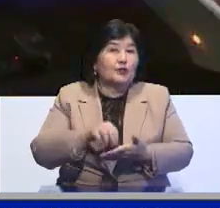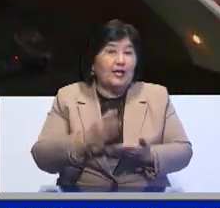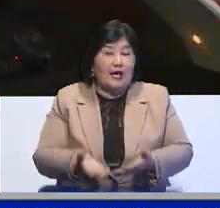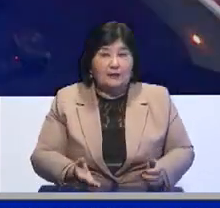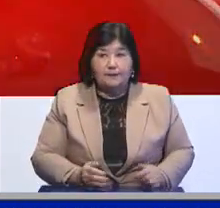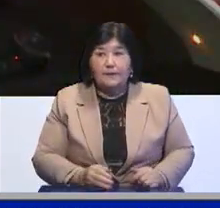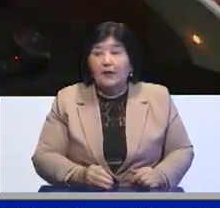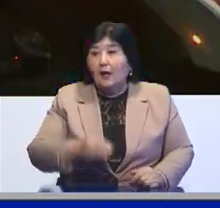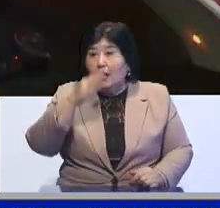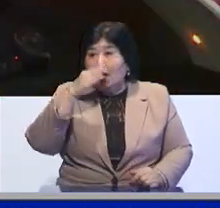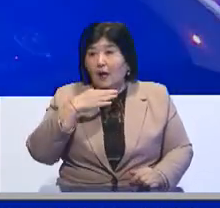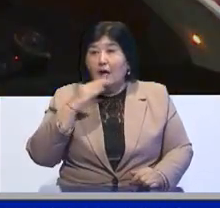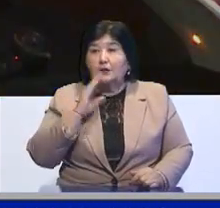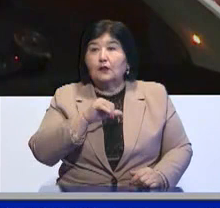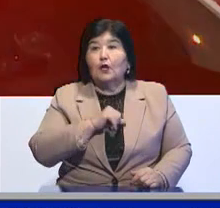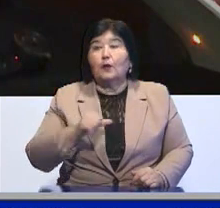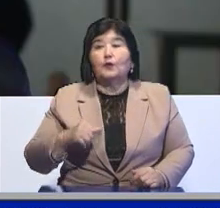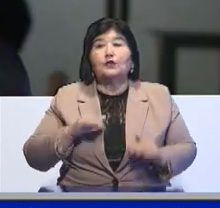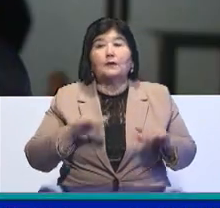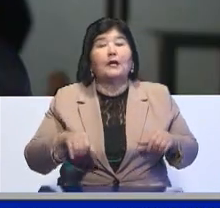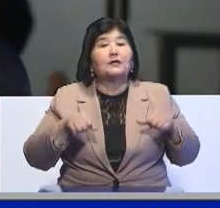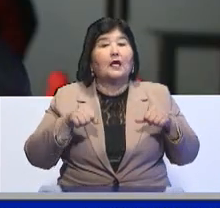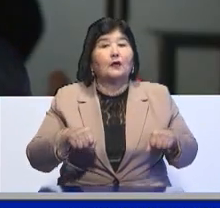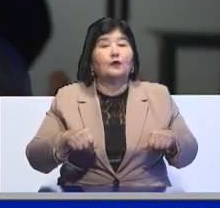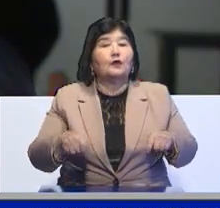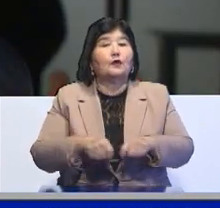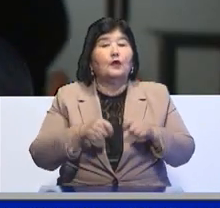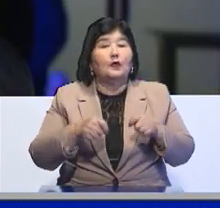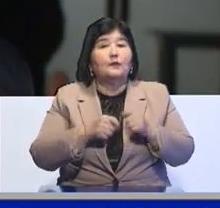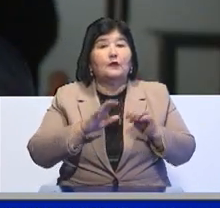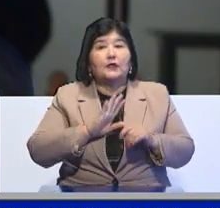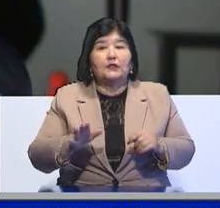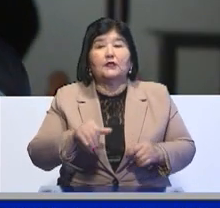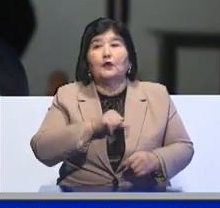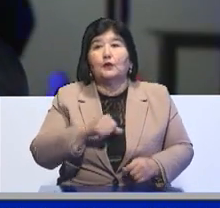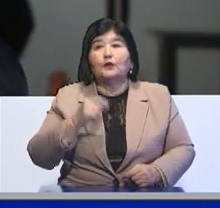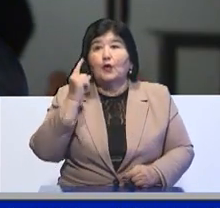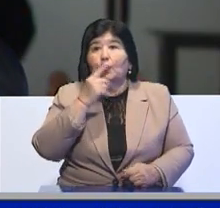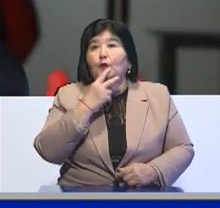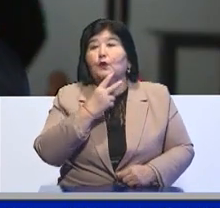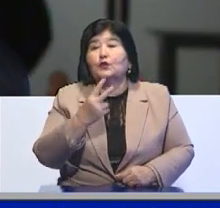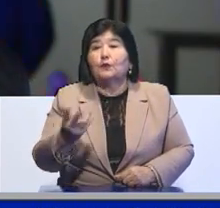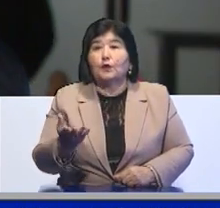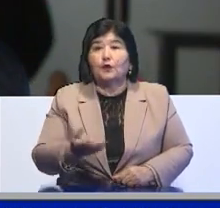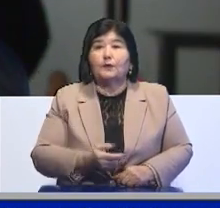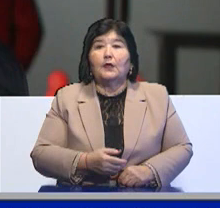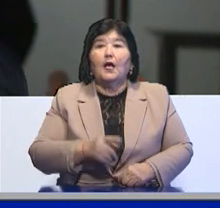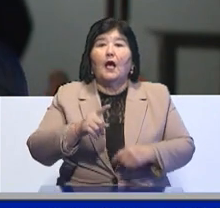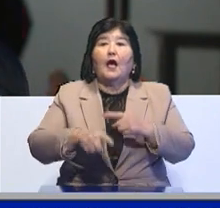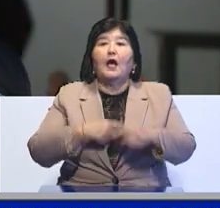ата-аналар өздерінің балаларының қылмыстық құқықбұзушылыққа бармауын алдын алу мақсатында олар көздерімен көріп, соны әрмен